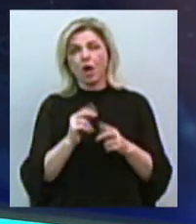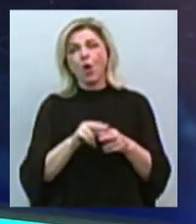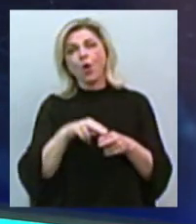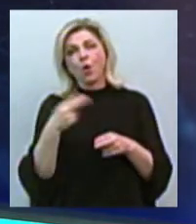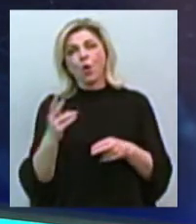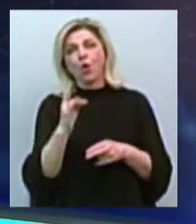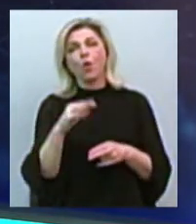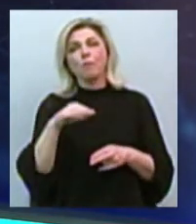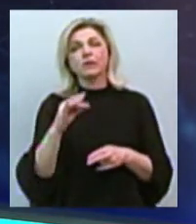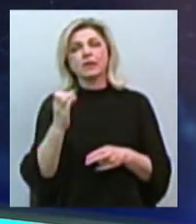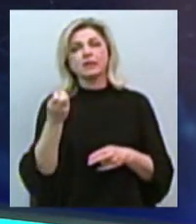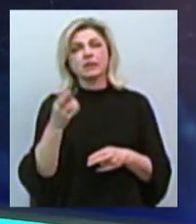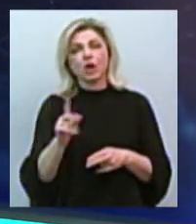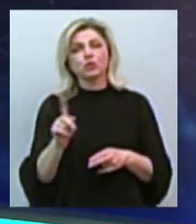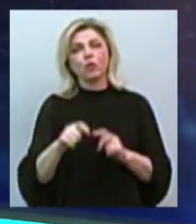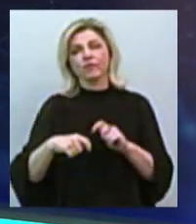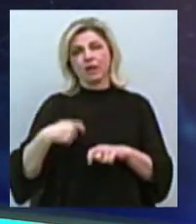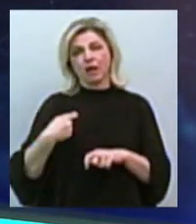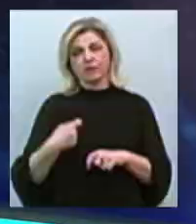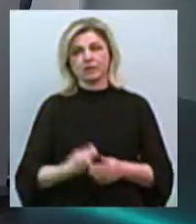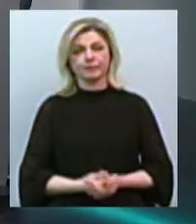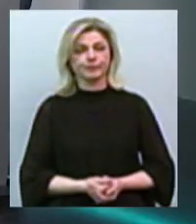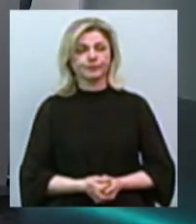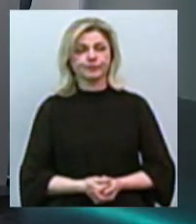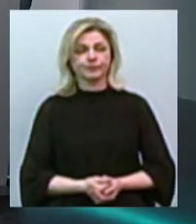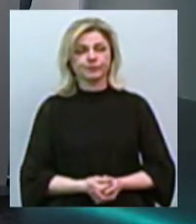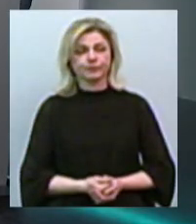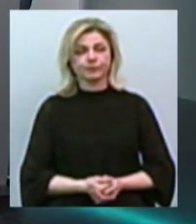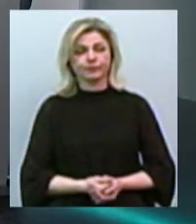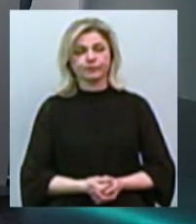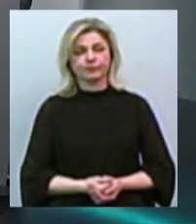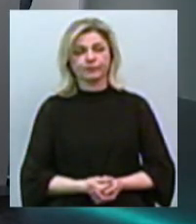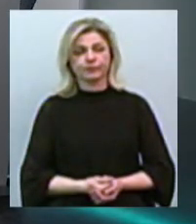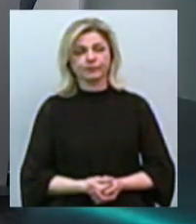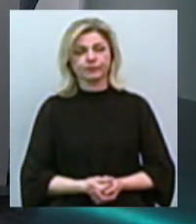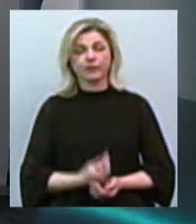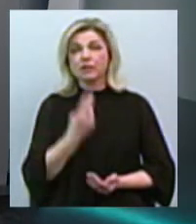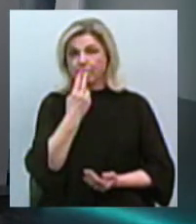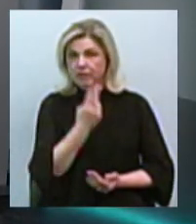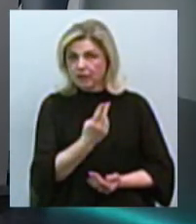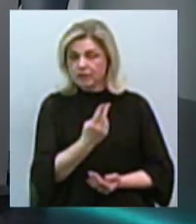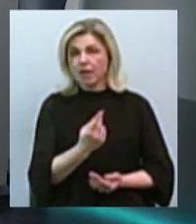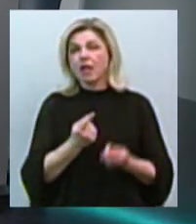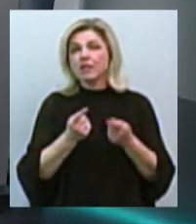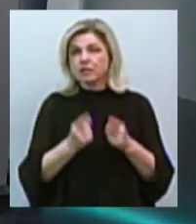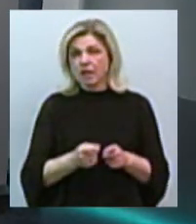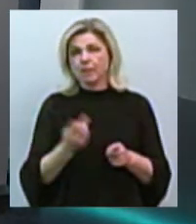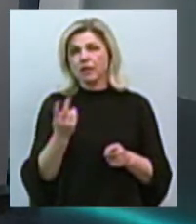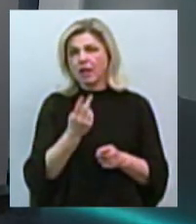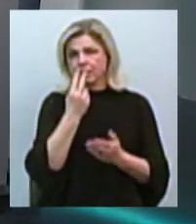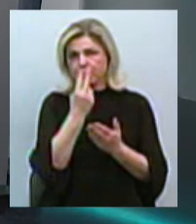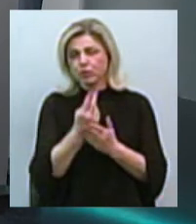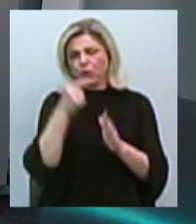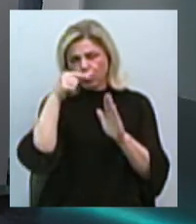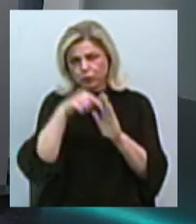підприємцям того, що вони втратять? Ну, смотрите, На самом-то деле тут надо смотреть глубже, потому что с